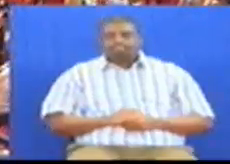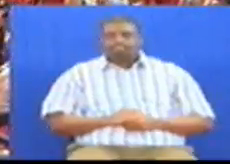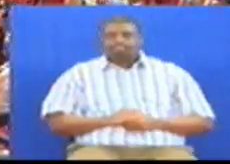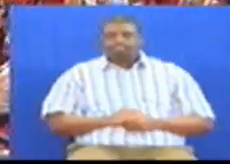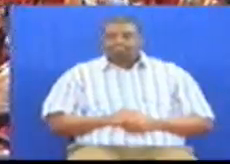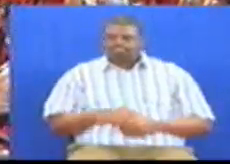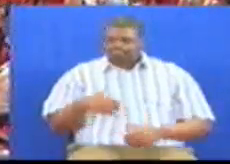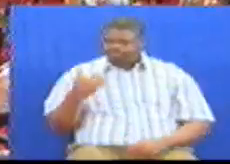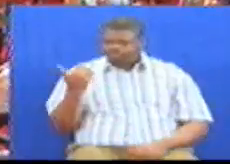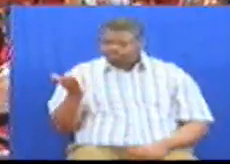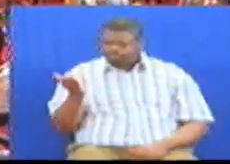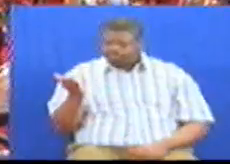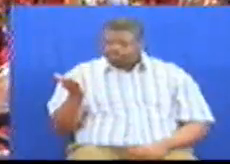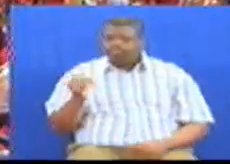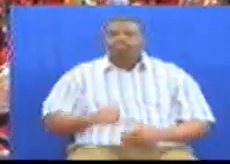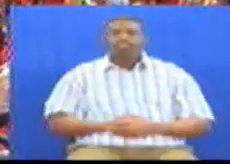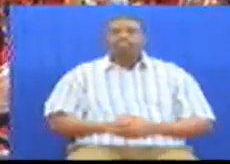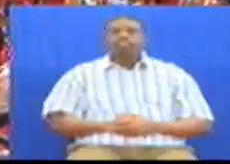Mheshimiwa naibu spika,